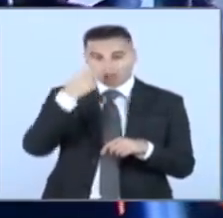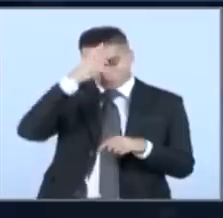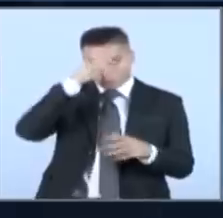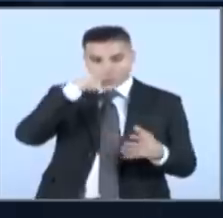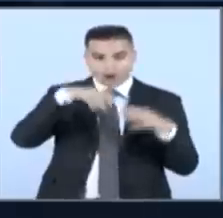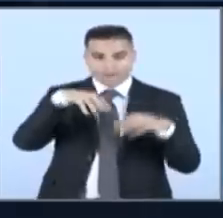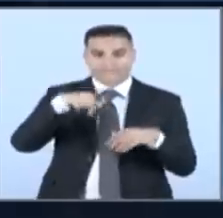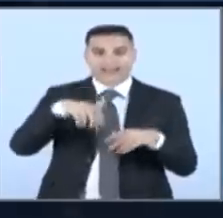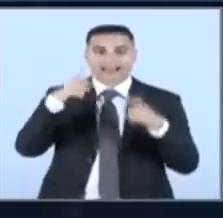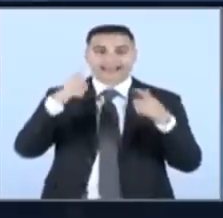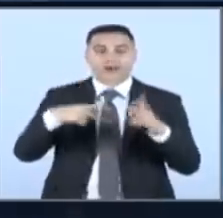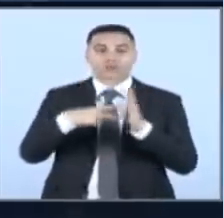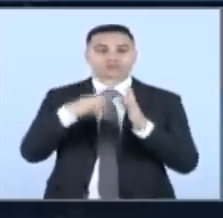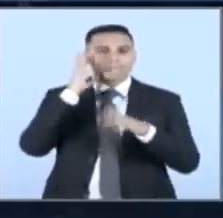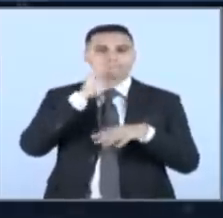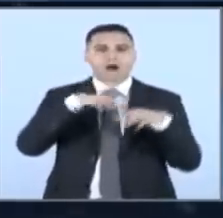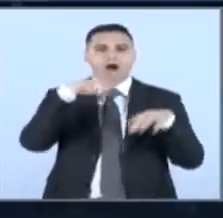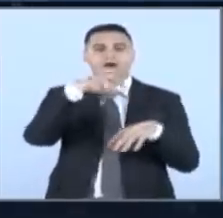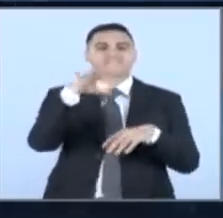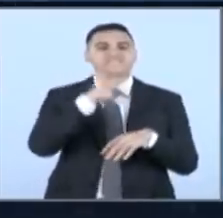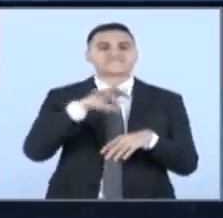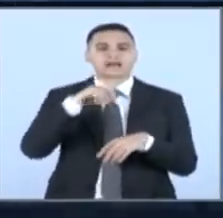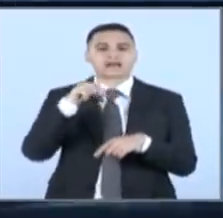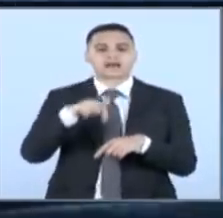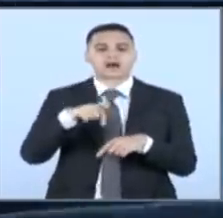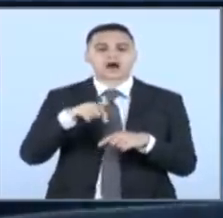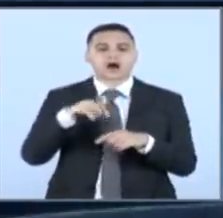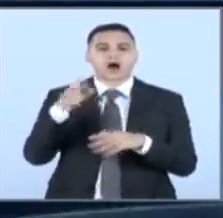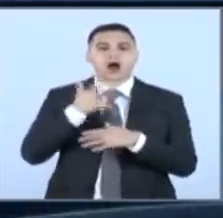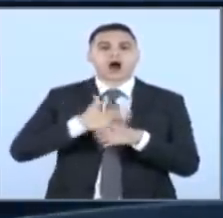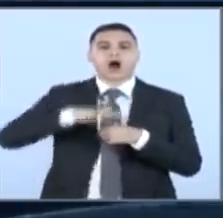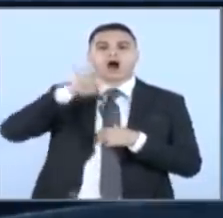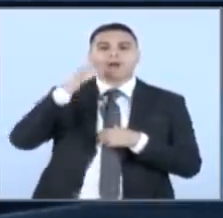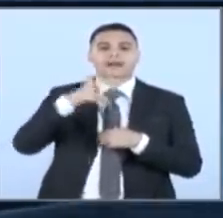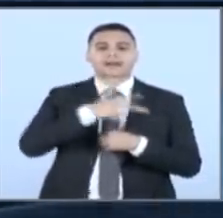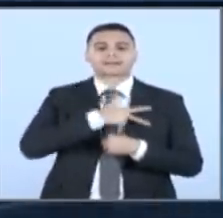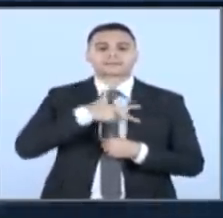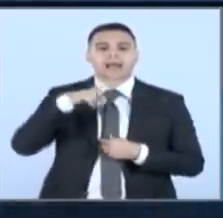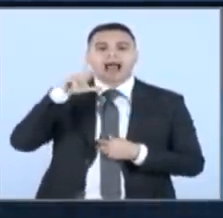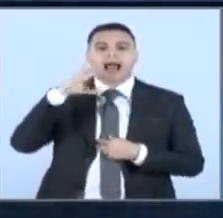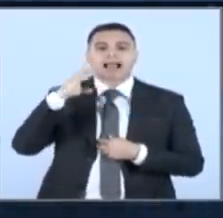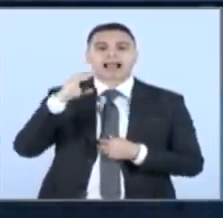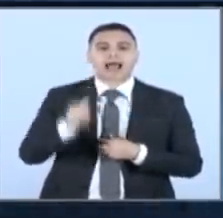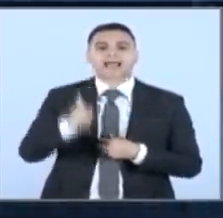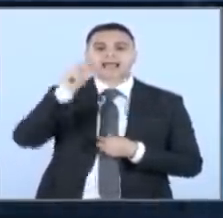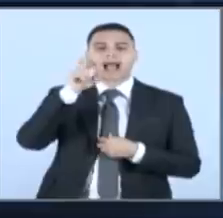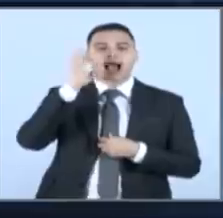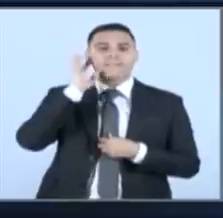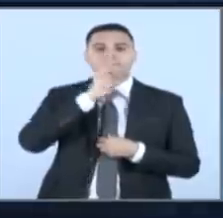جغرافيا، في أي دولة شامية تقع هضبة اللجاة؟